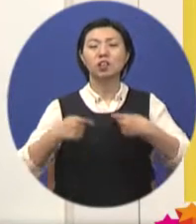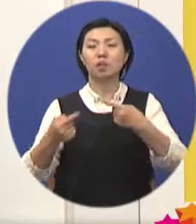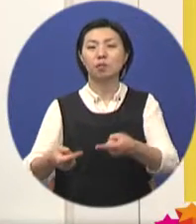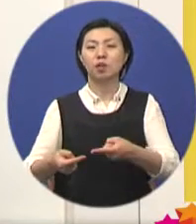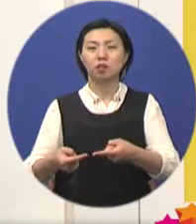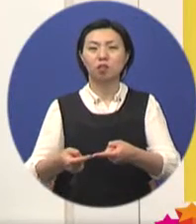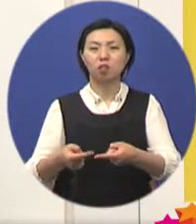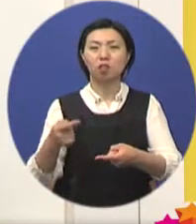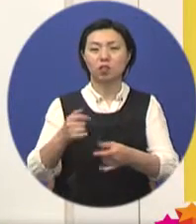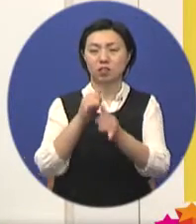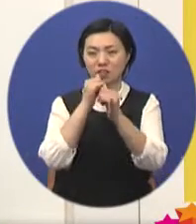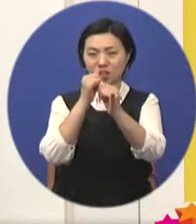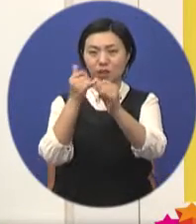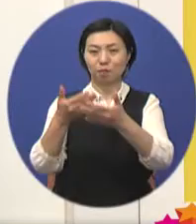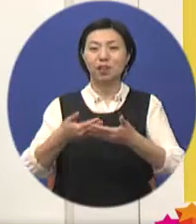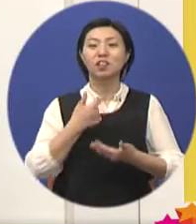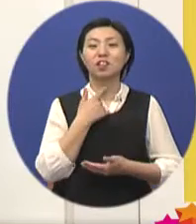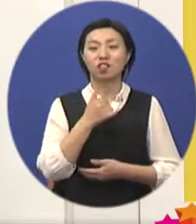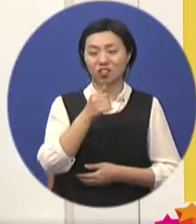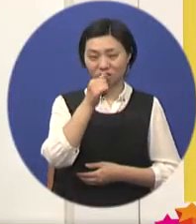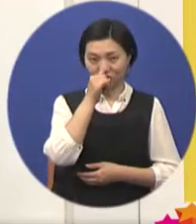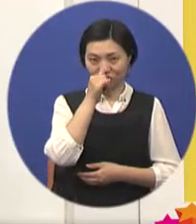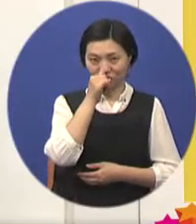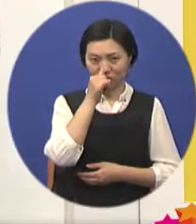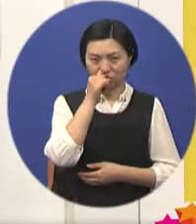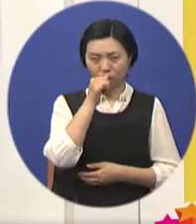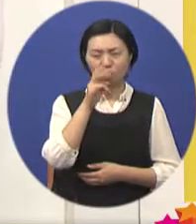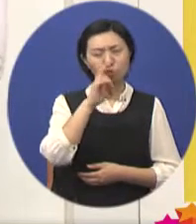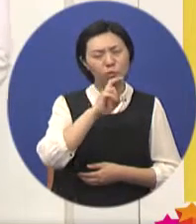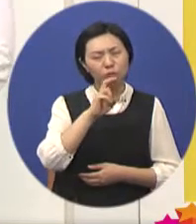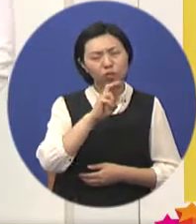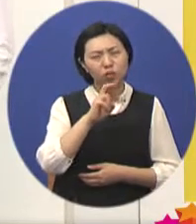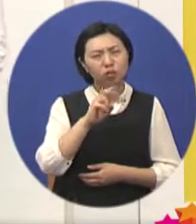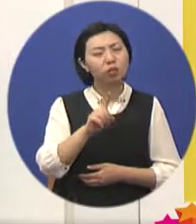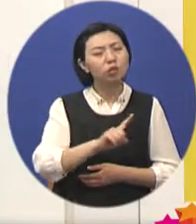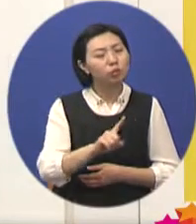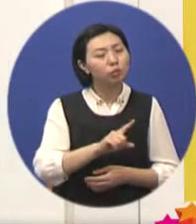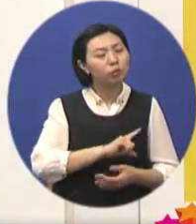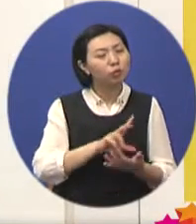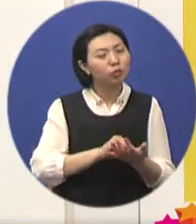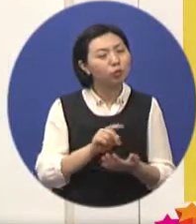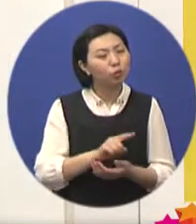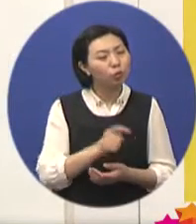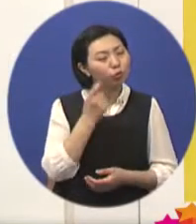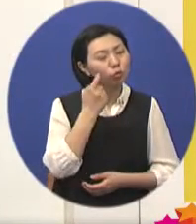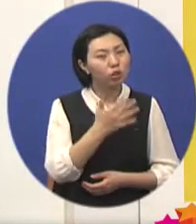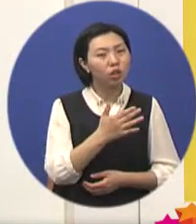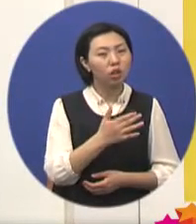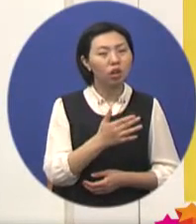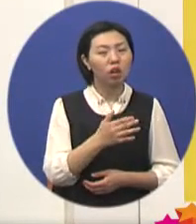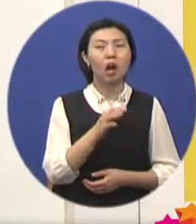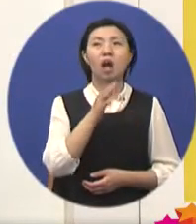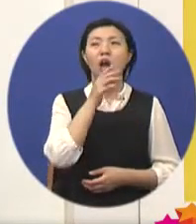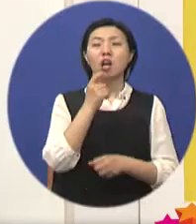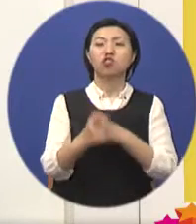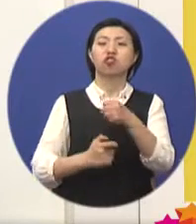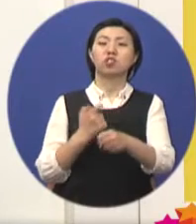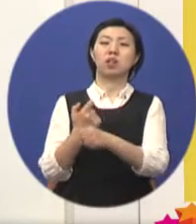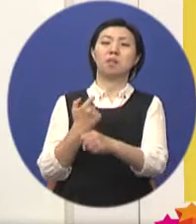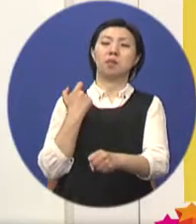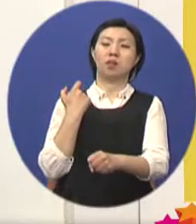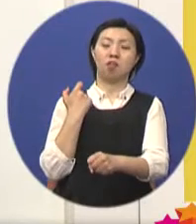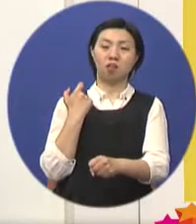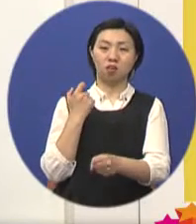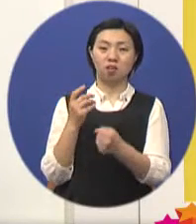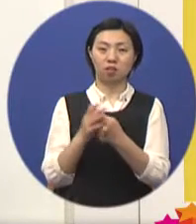부르신 노래가 뭐예요? 그때는 모르겠어요. 뭐 아, 잊어버렸어요. 60년, 그, 60년 됐네요. 예, 그 임자 선생님이 부른